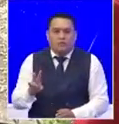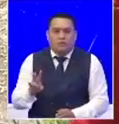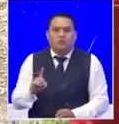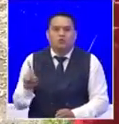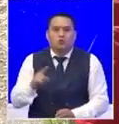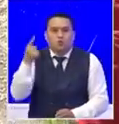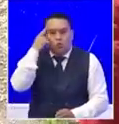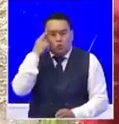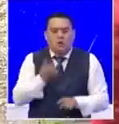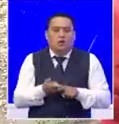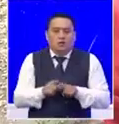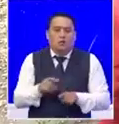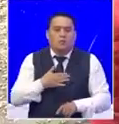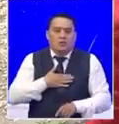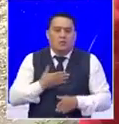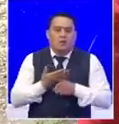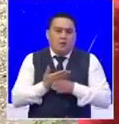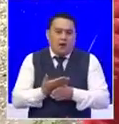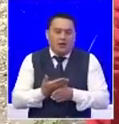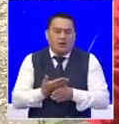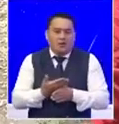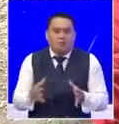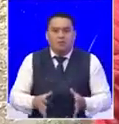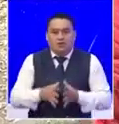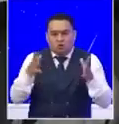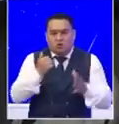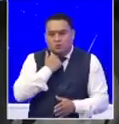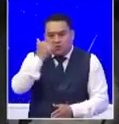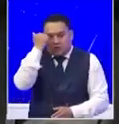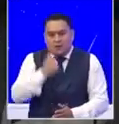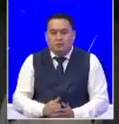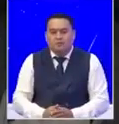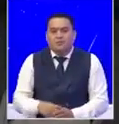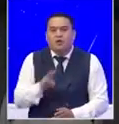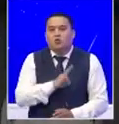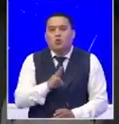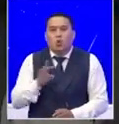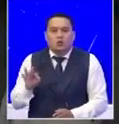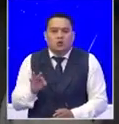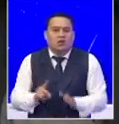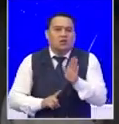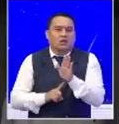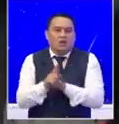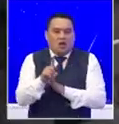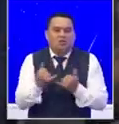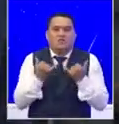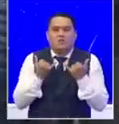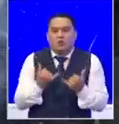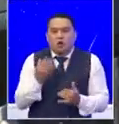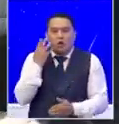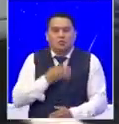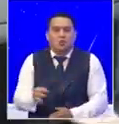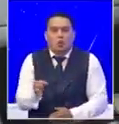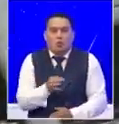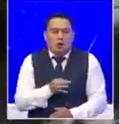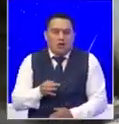что он думает о таких, как мы, помогает нам. Большое спасибо. По данным партии Нур Отан, с момента старта акции по сегодняшний день в Алматинской